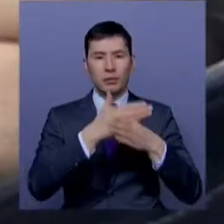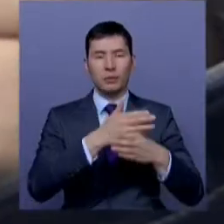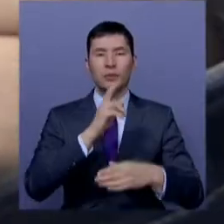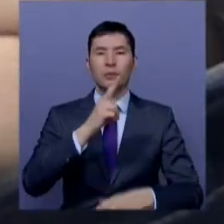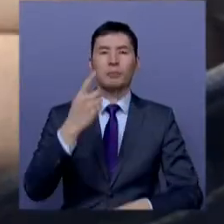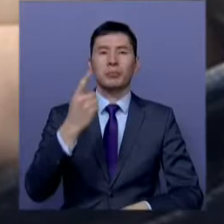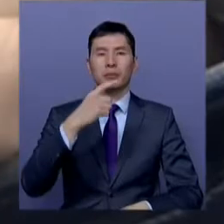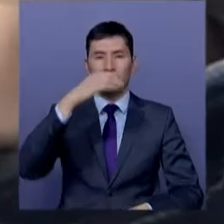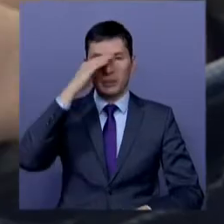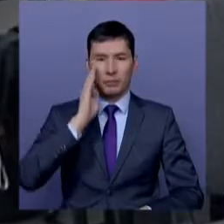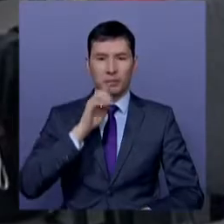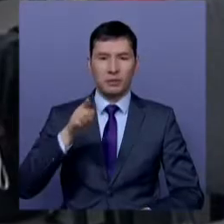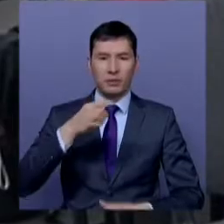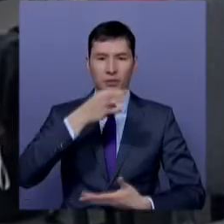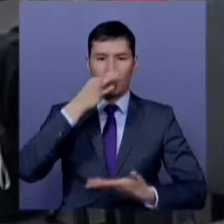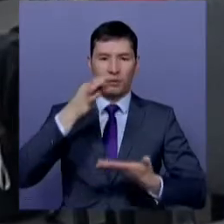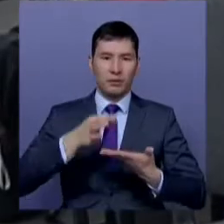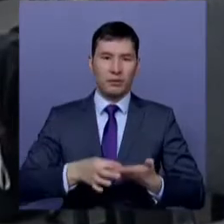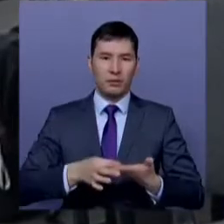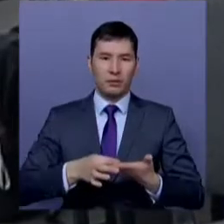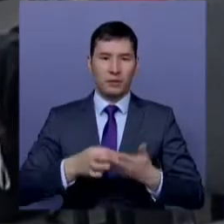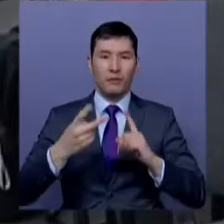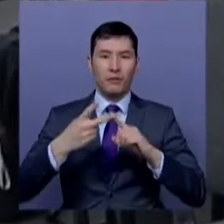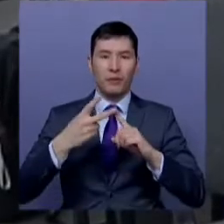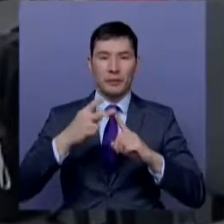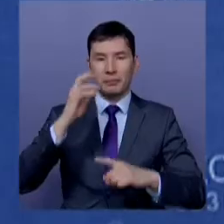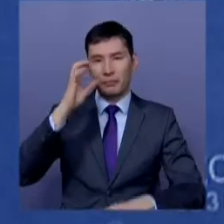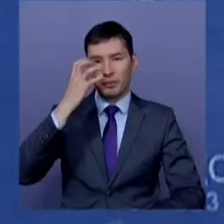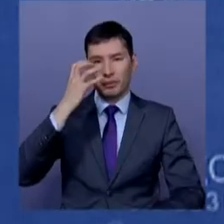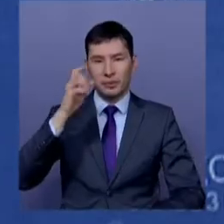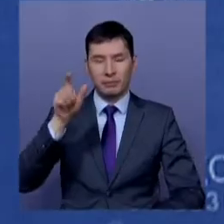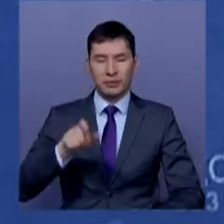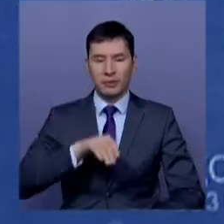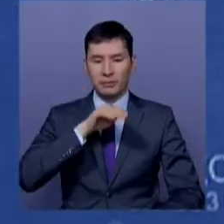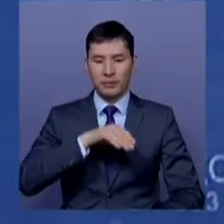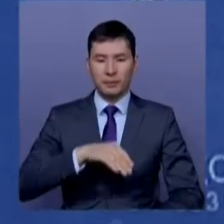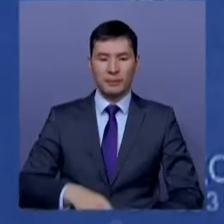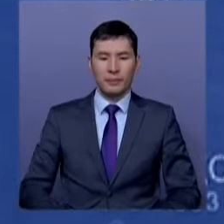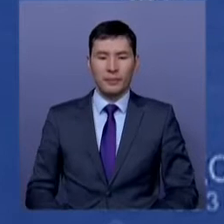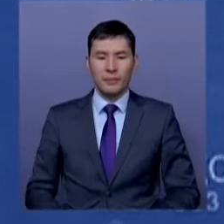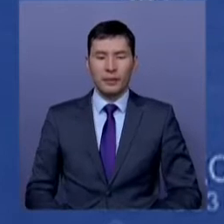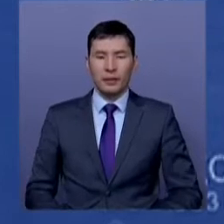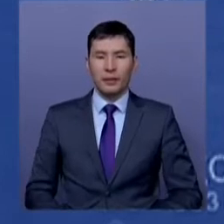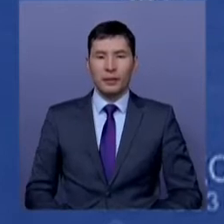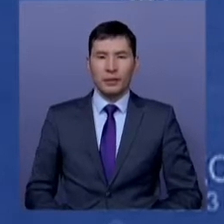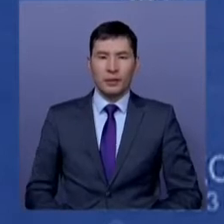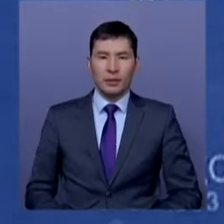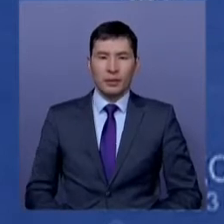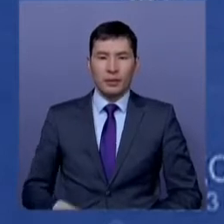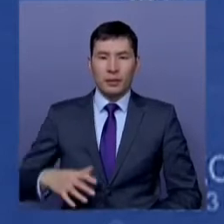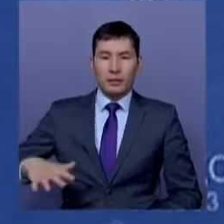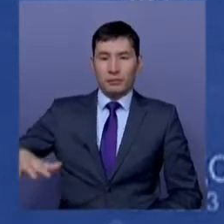Сондықтан психологтар жасөспірімдер мен ата-аналарға дәрістер оқиды. Бүкіл осы Алматы қаласы бойынша бүкіл қазақ мектептерін, мектеп психологтарын